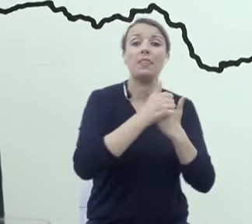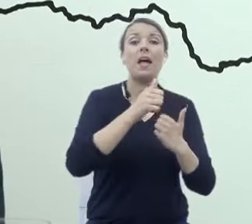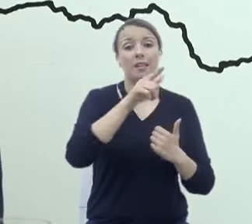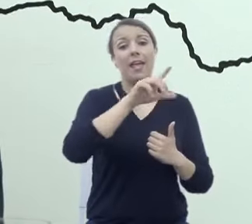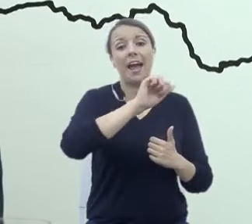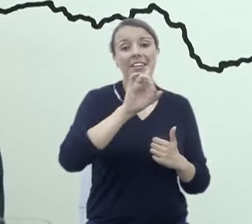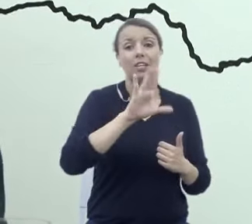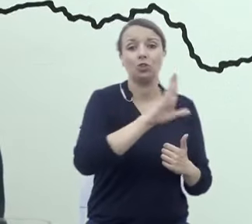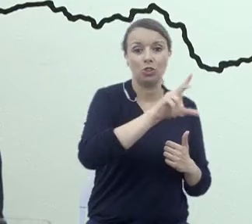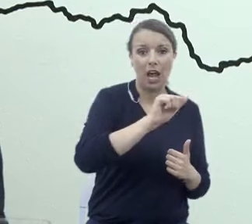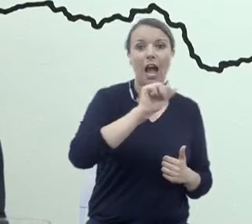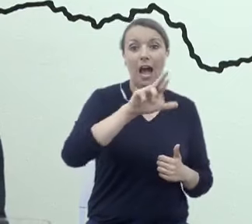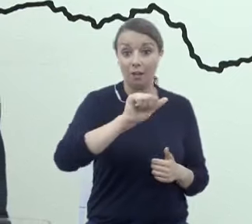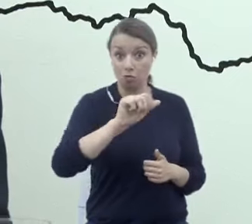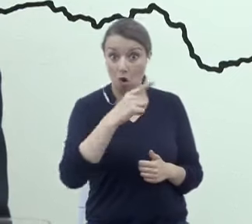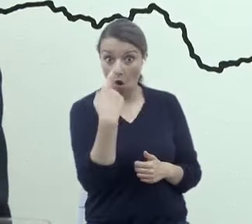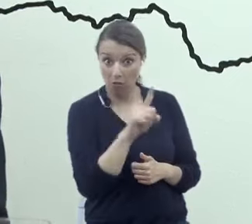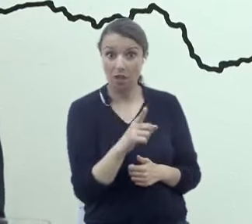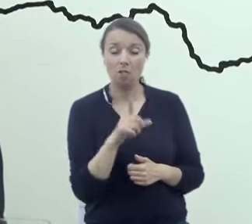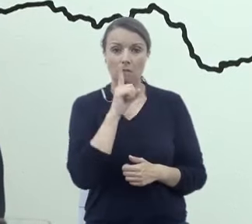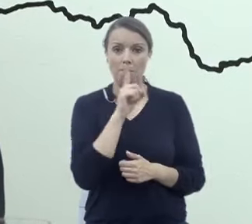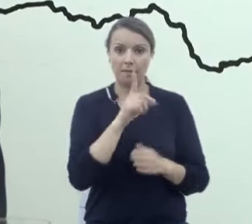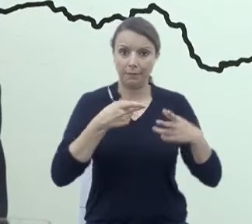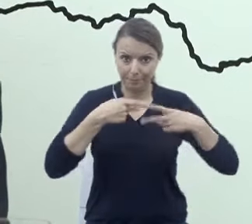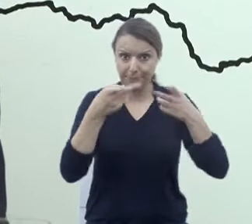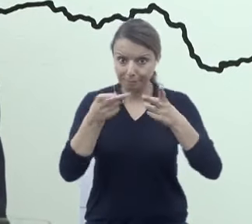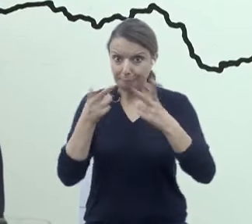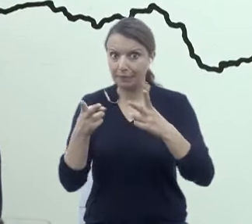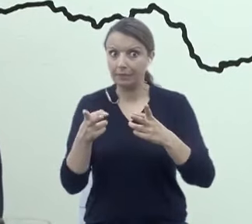nie mieliśmy w świadomości społecznej w naszym